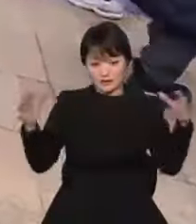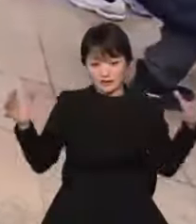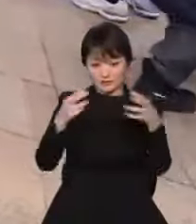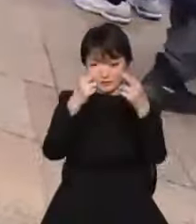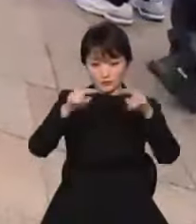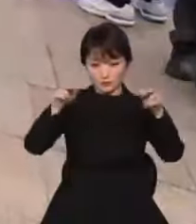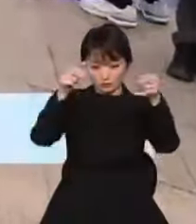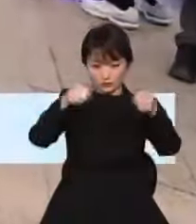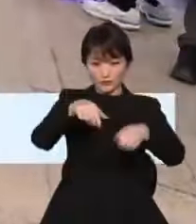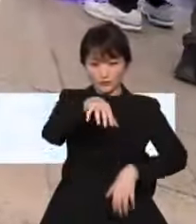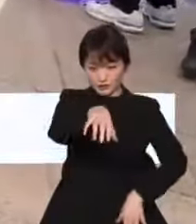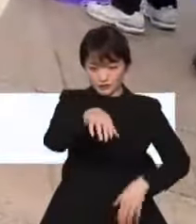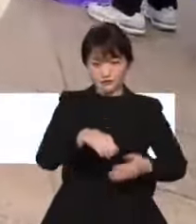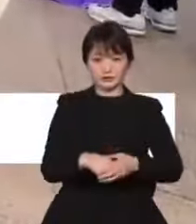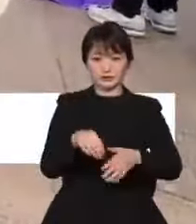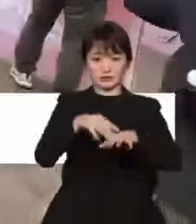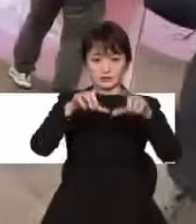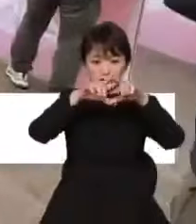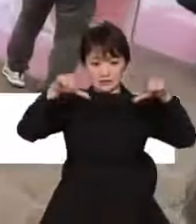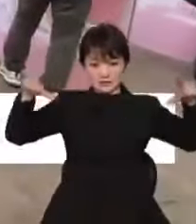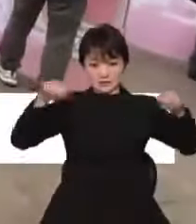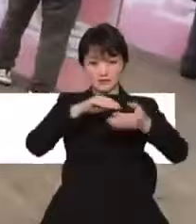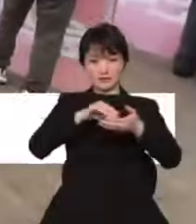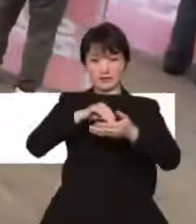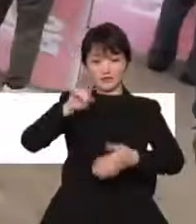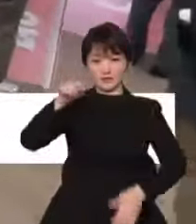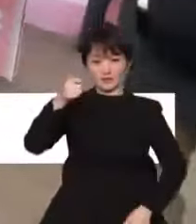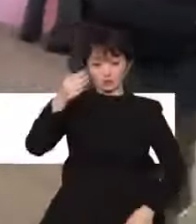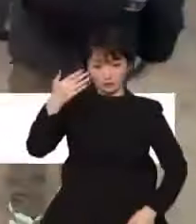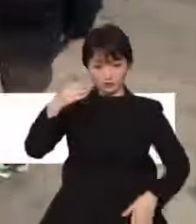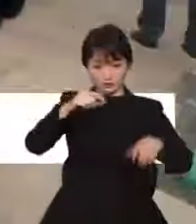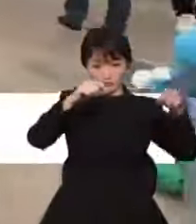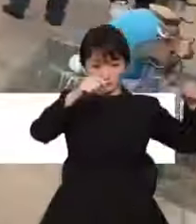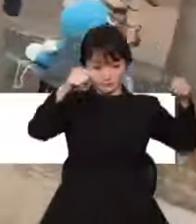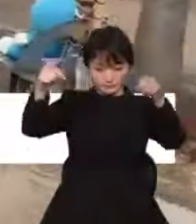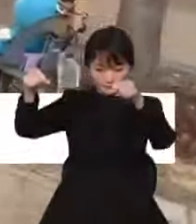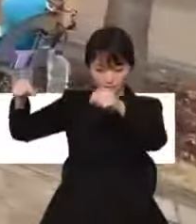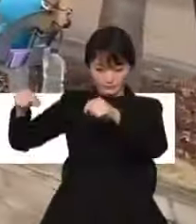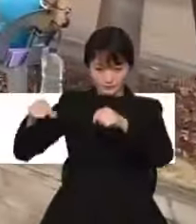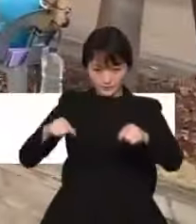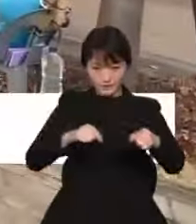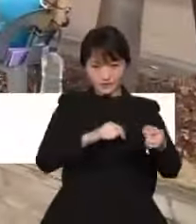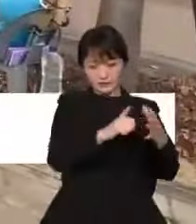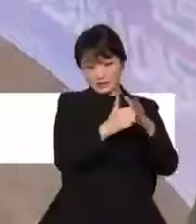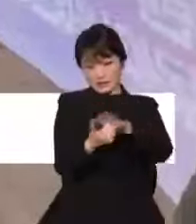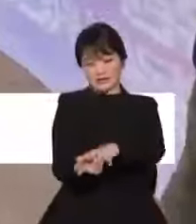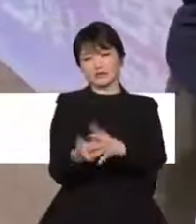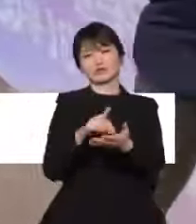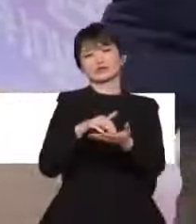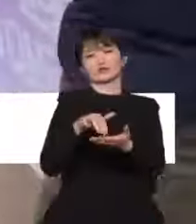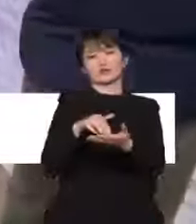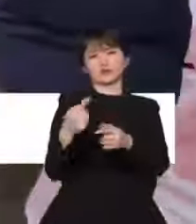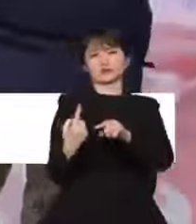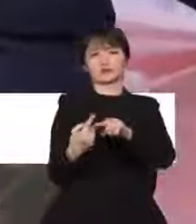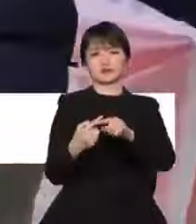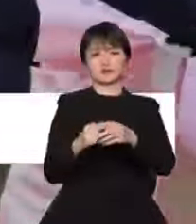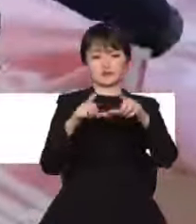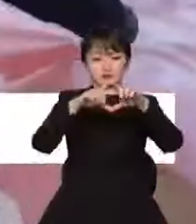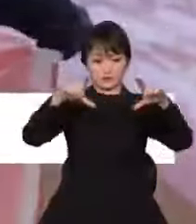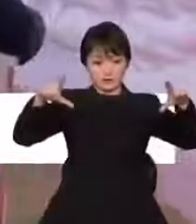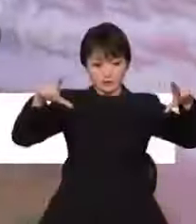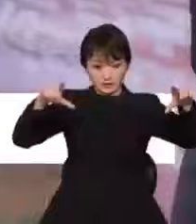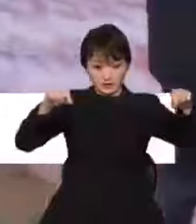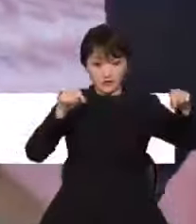유족들이 플랜카드 9개를 펼쳐 듭니다 9개는 참사 희생자의 숫자입니다 플랜카드